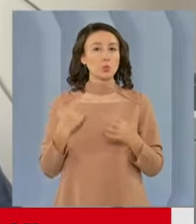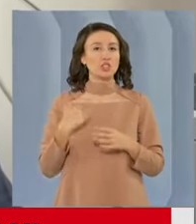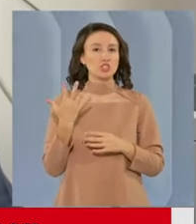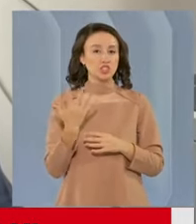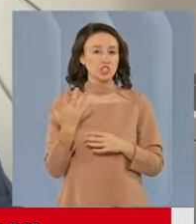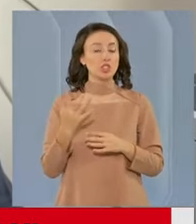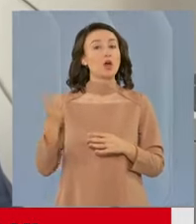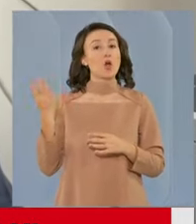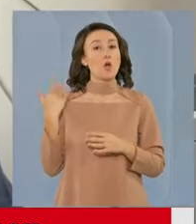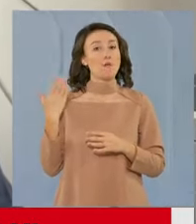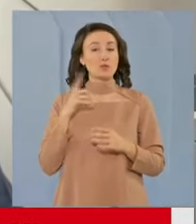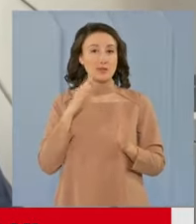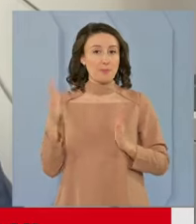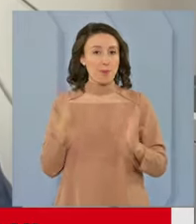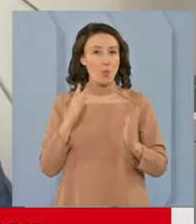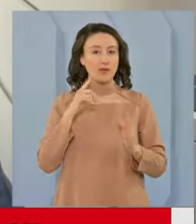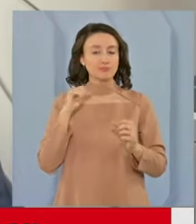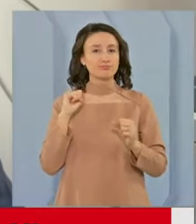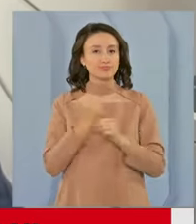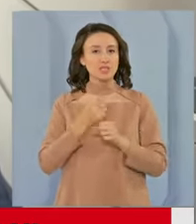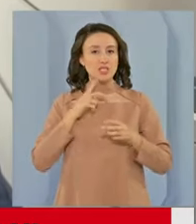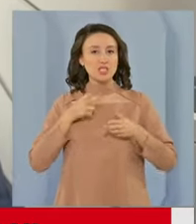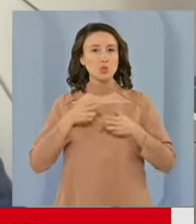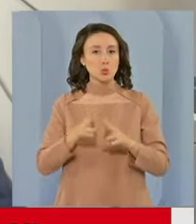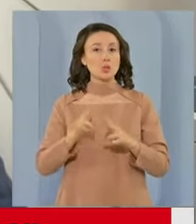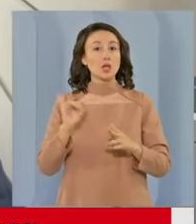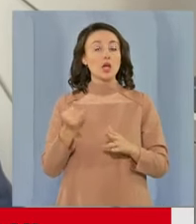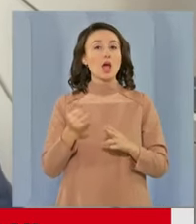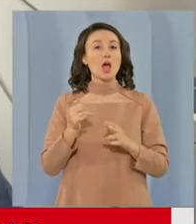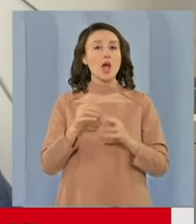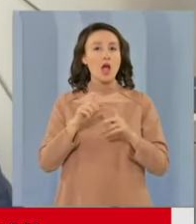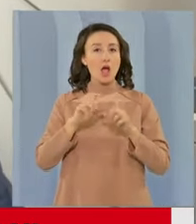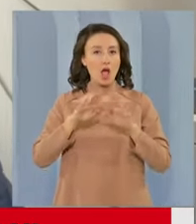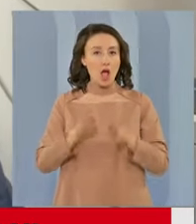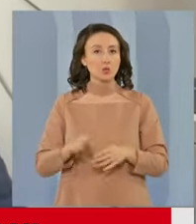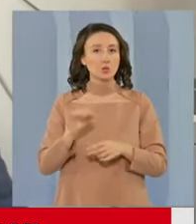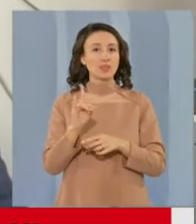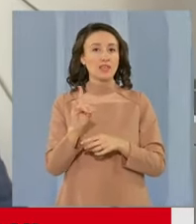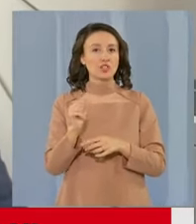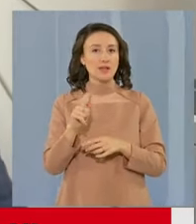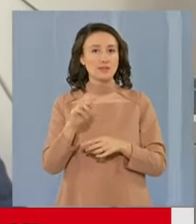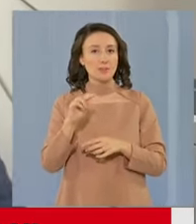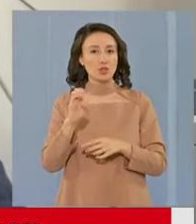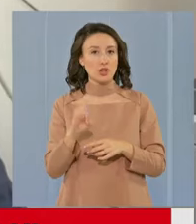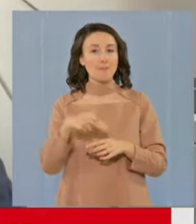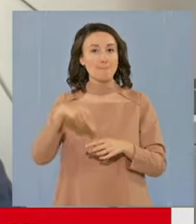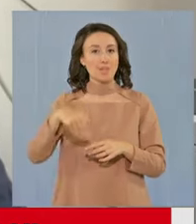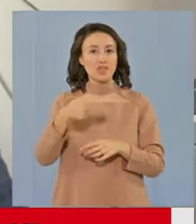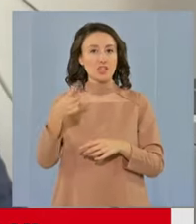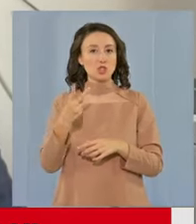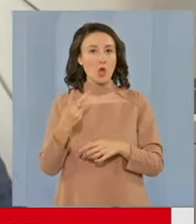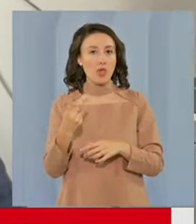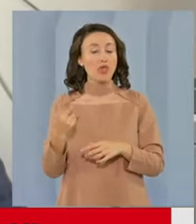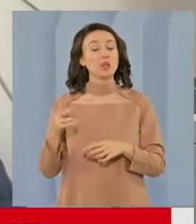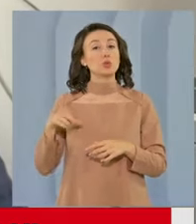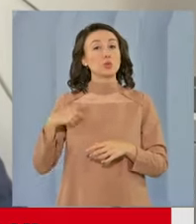5 erau pe perioada agresiunii sexuale instituționalizați în cadrul DGASPC Mehedinți, iar un număr de 2